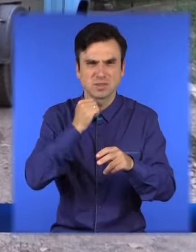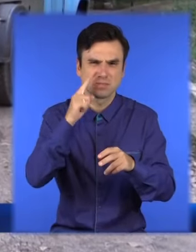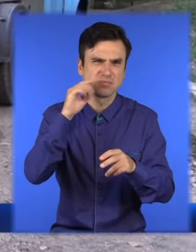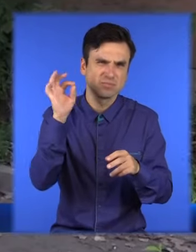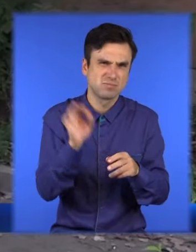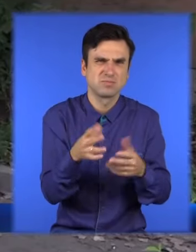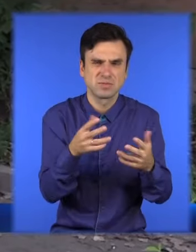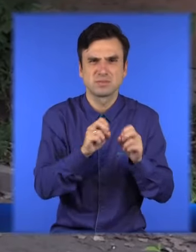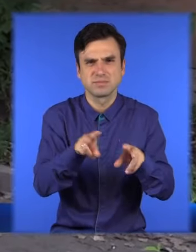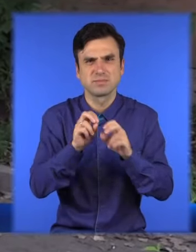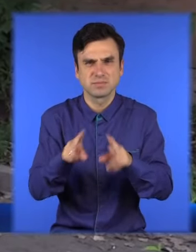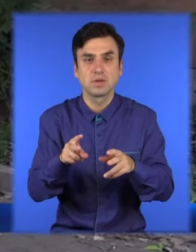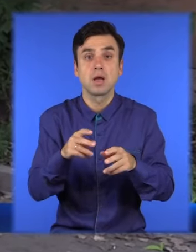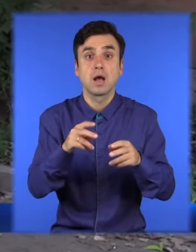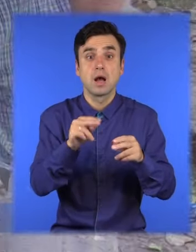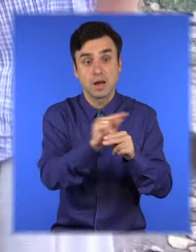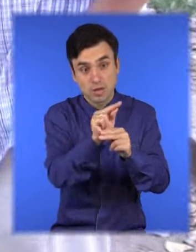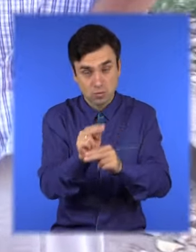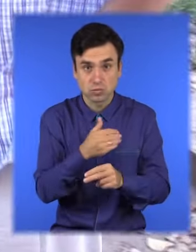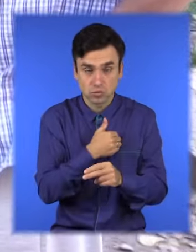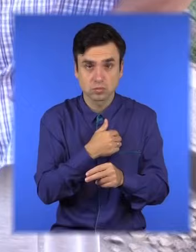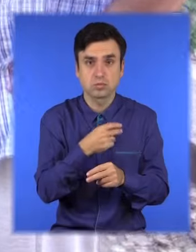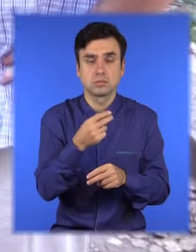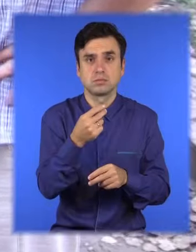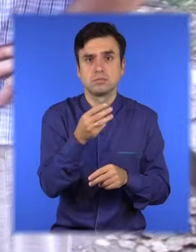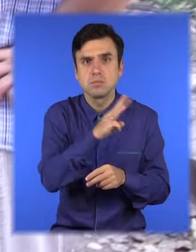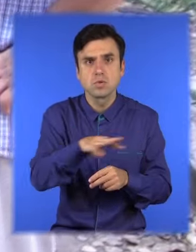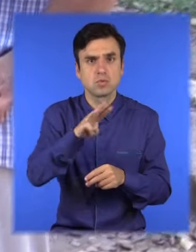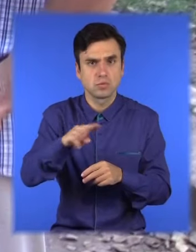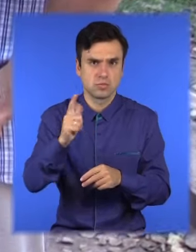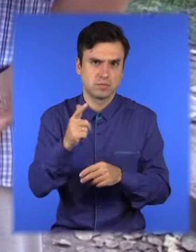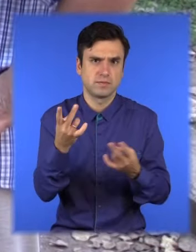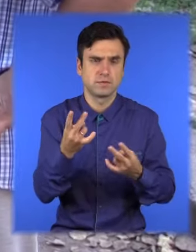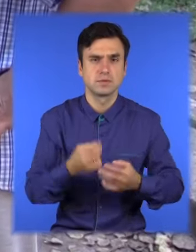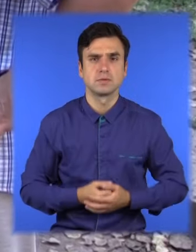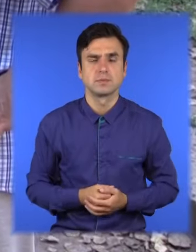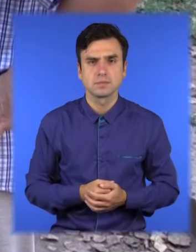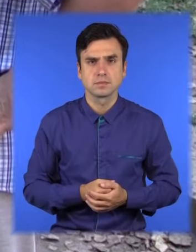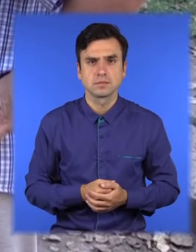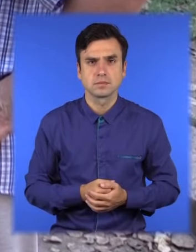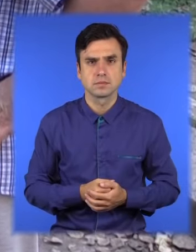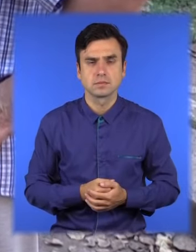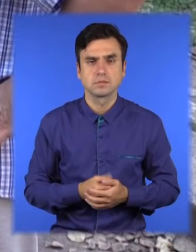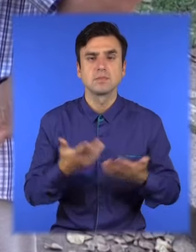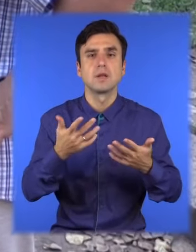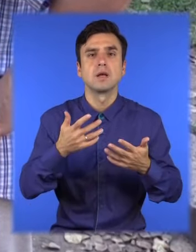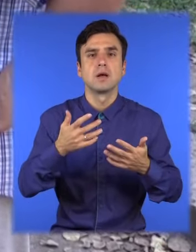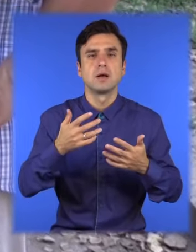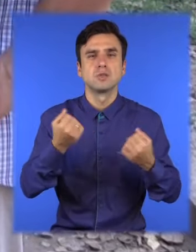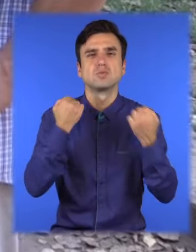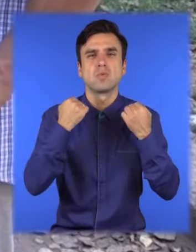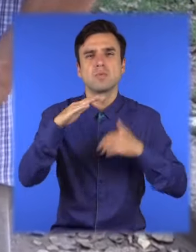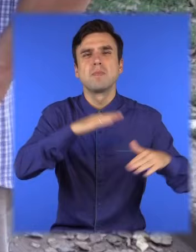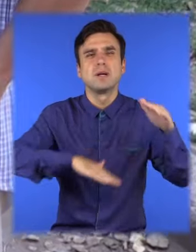заміну потрібні сотні мільйонів гривень. Отут возле басейна розрита у нас, десь там возле автошколи, говорили, і ще десь. Дуже